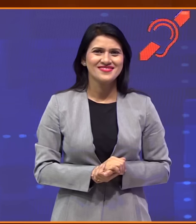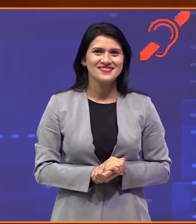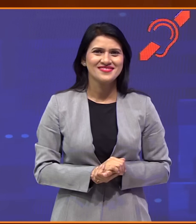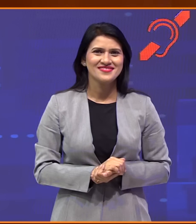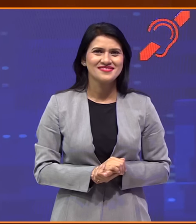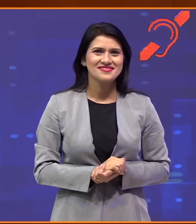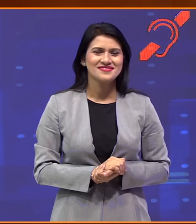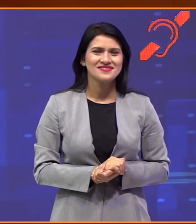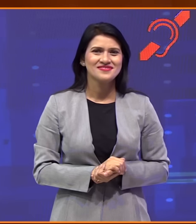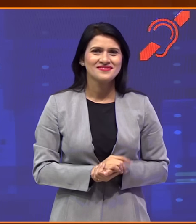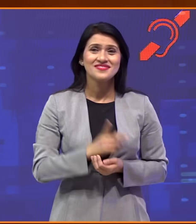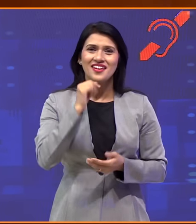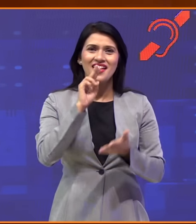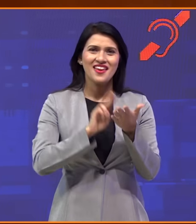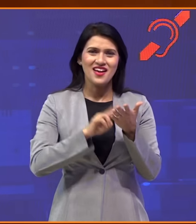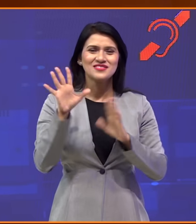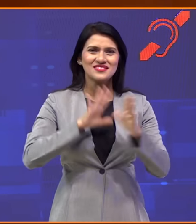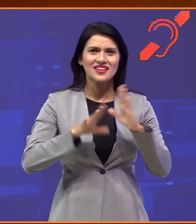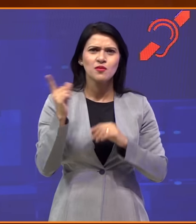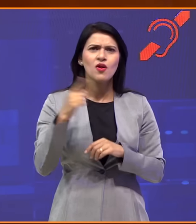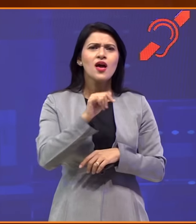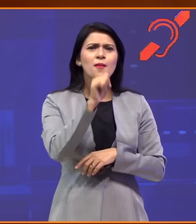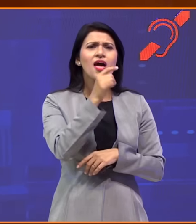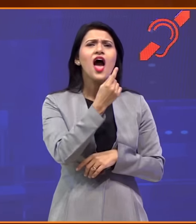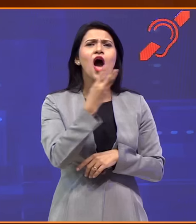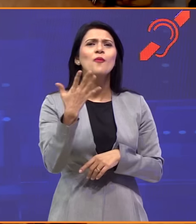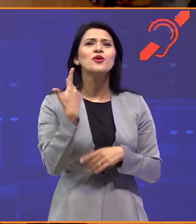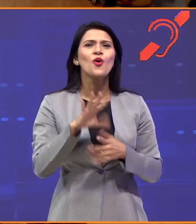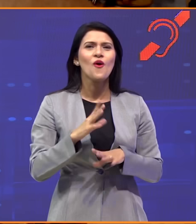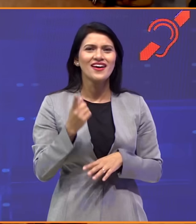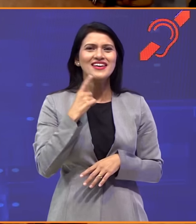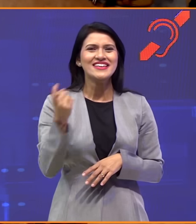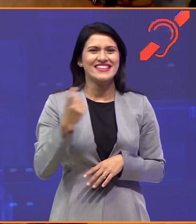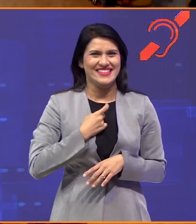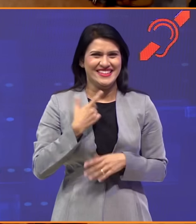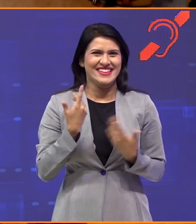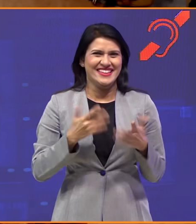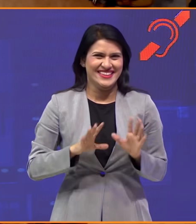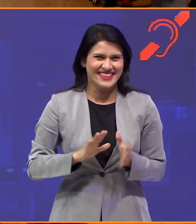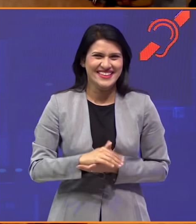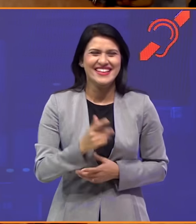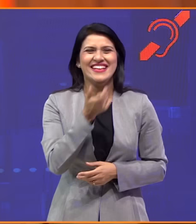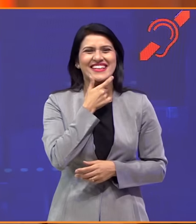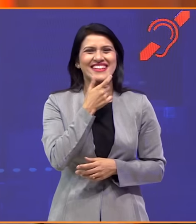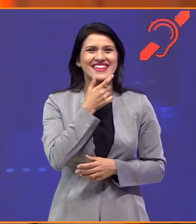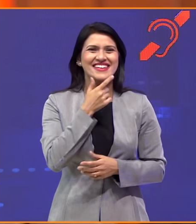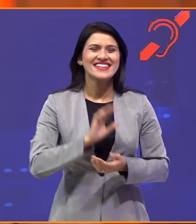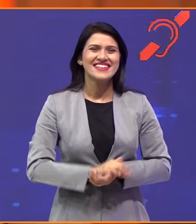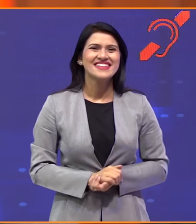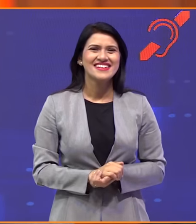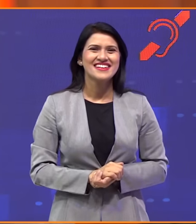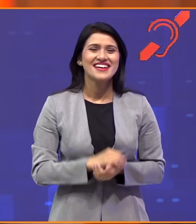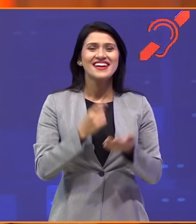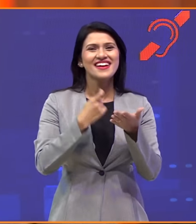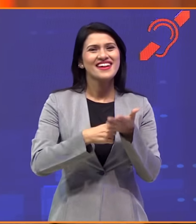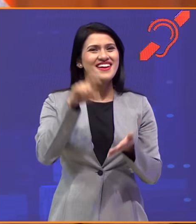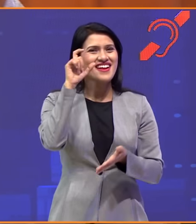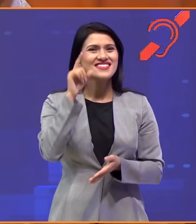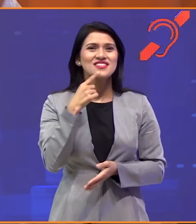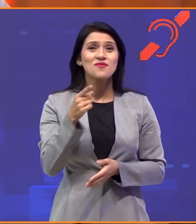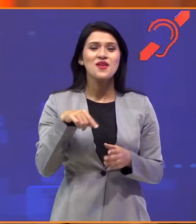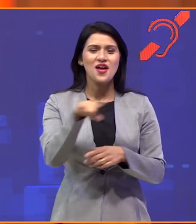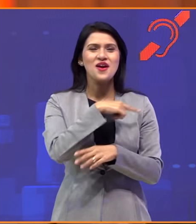कहा मनोज मिया कितना पीछ के हो जिन दोस्तों के साथ आप पार्टी करते